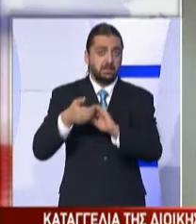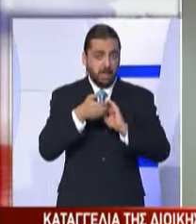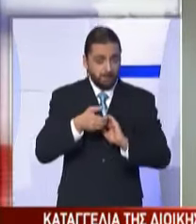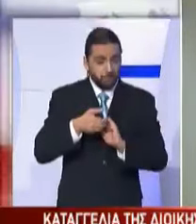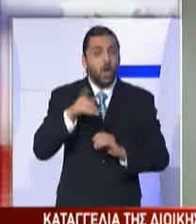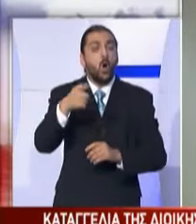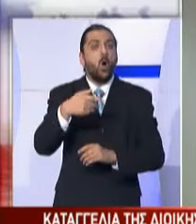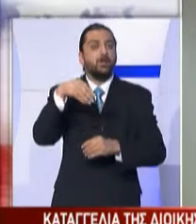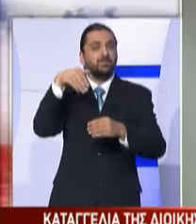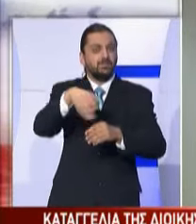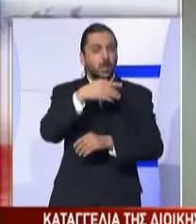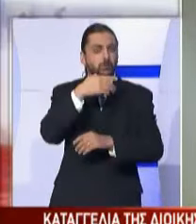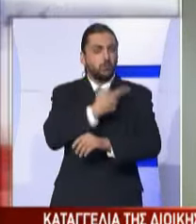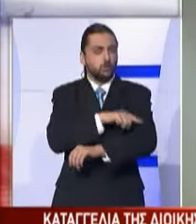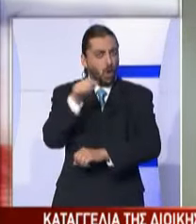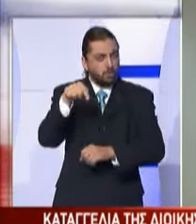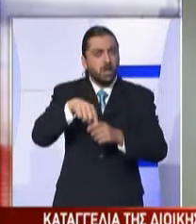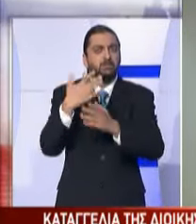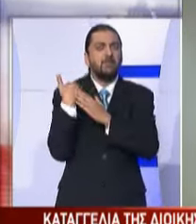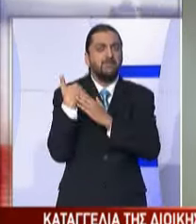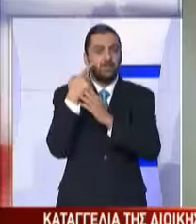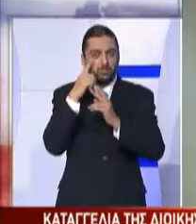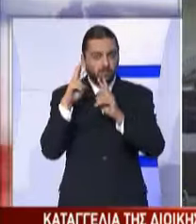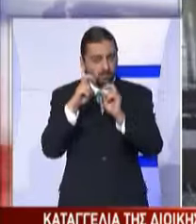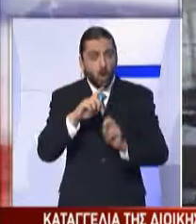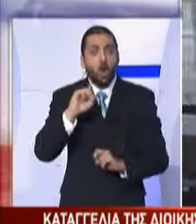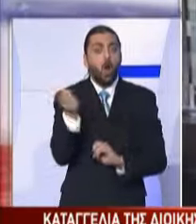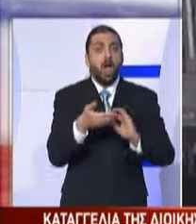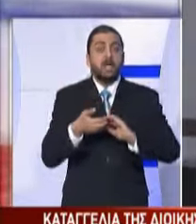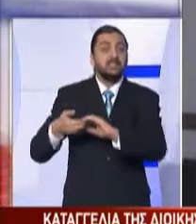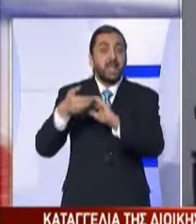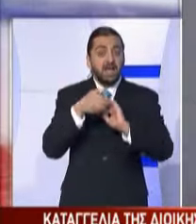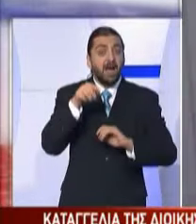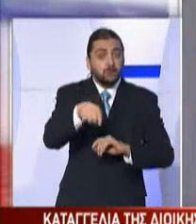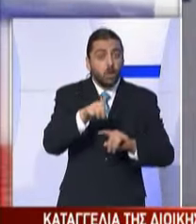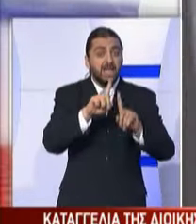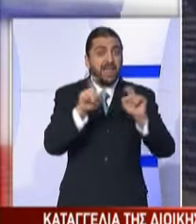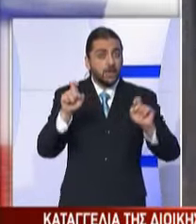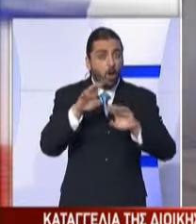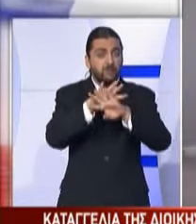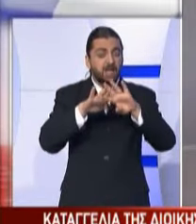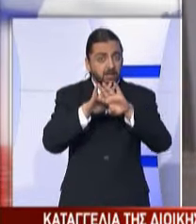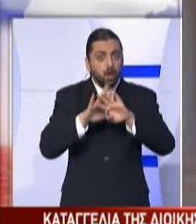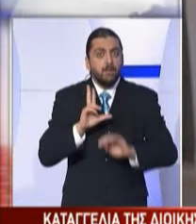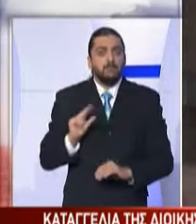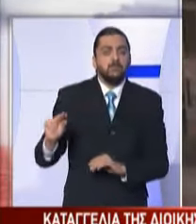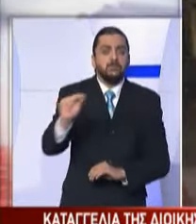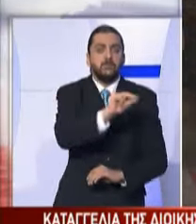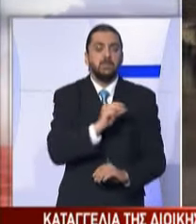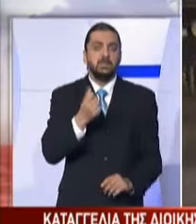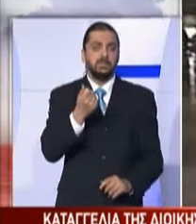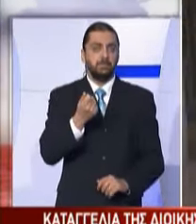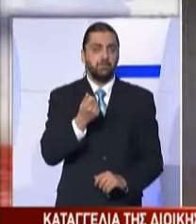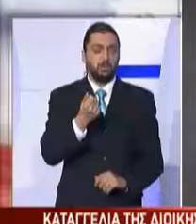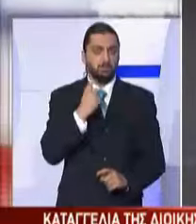του νοσοκομείου, όλες οι εταιρείες υιοθέτησαν ενιαία τιμή για τη διάθεση του συγκεκριμένου υλικού, καταστρατηγώντας τη σχετική ελληνική και